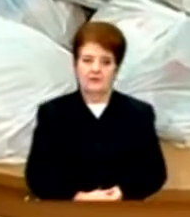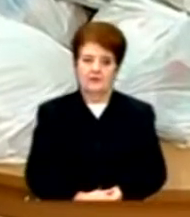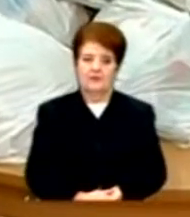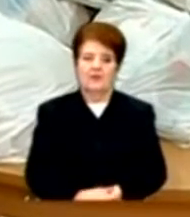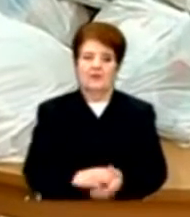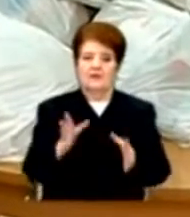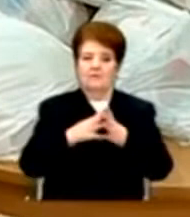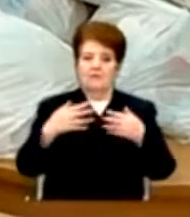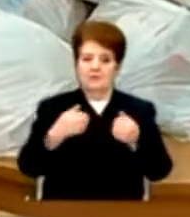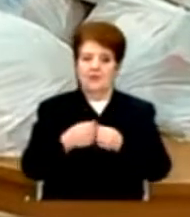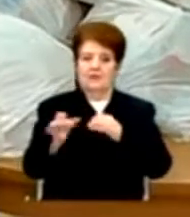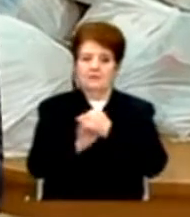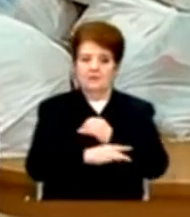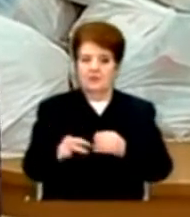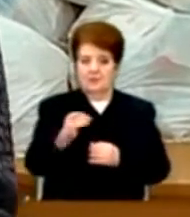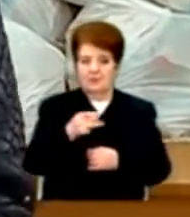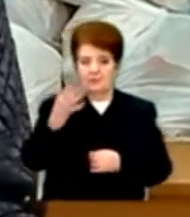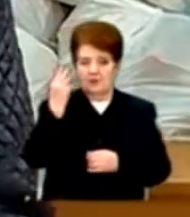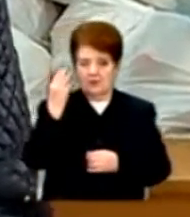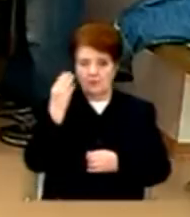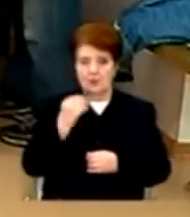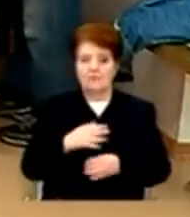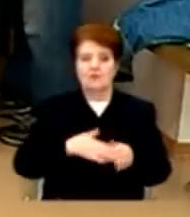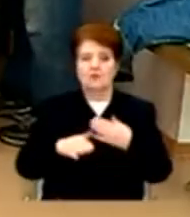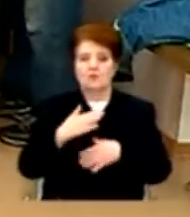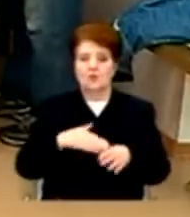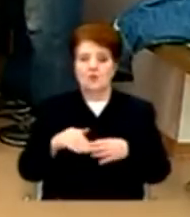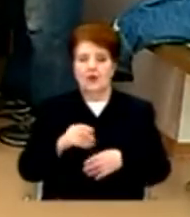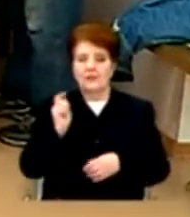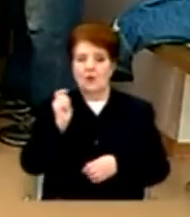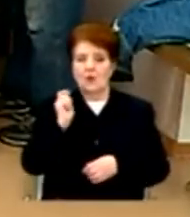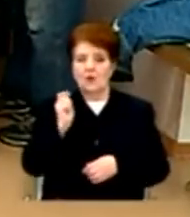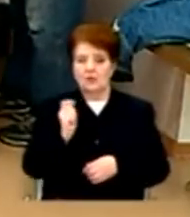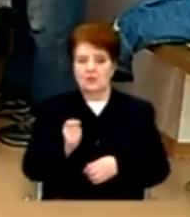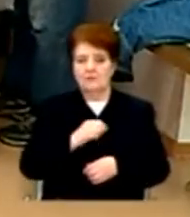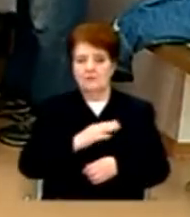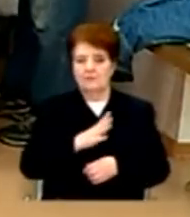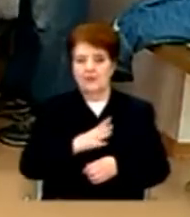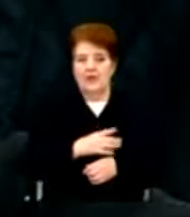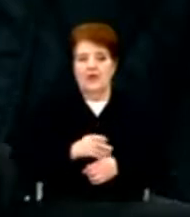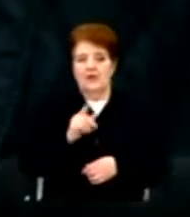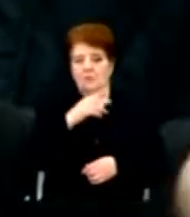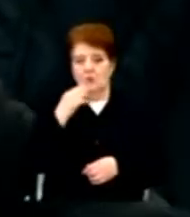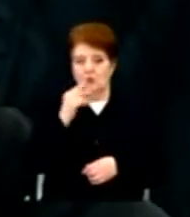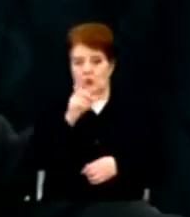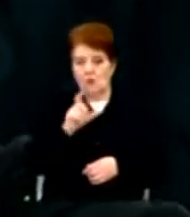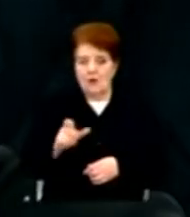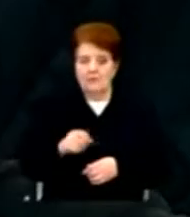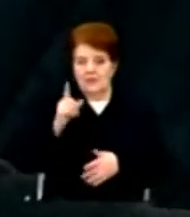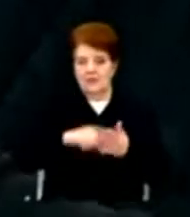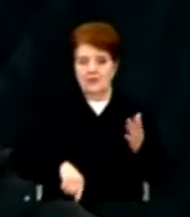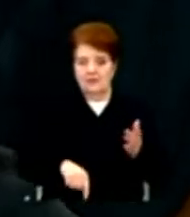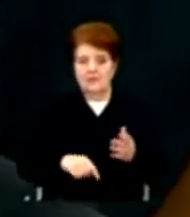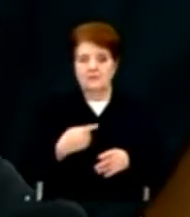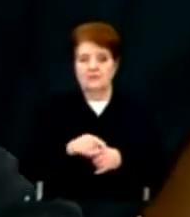...800 de familii nevoiașe din Republica Moldova se vor bucura de un Crăciun mai îmbelșugat datorită multor oameni de bună credință